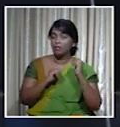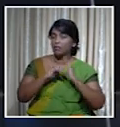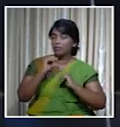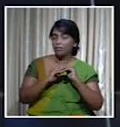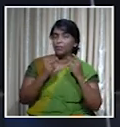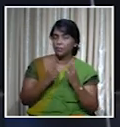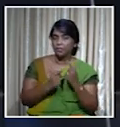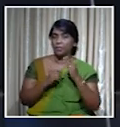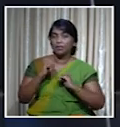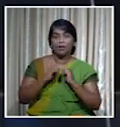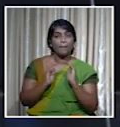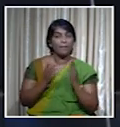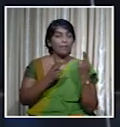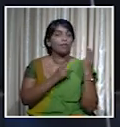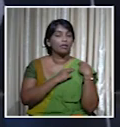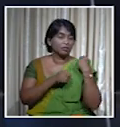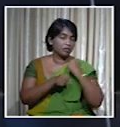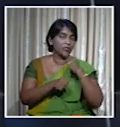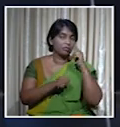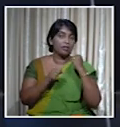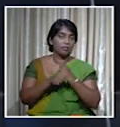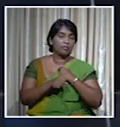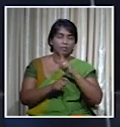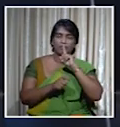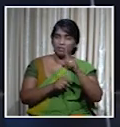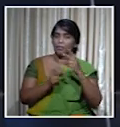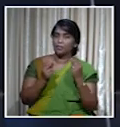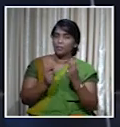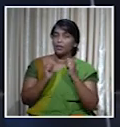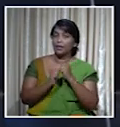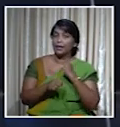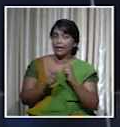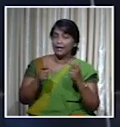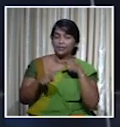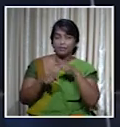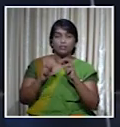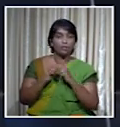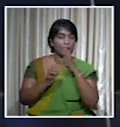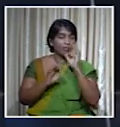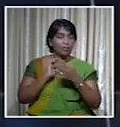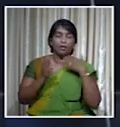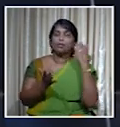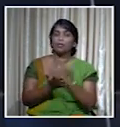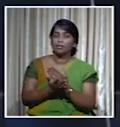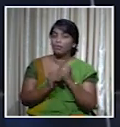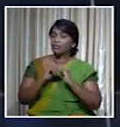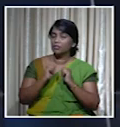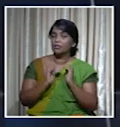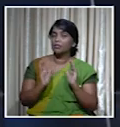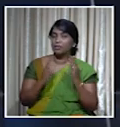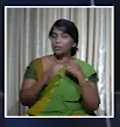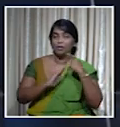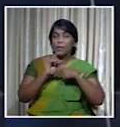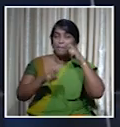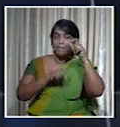ක්‍රමවේදේ වහාම ක්‍රියාත්මක කිරීමේ වගකීම තියෙන රජයට. ඒ නිසා අපි රජයට වල කරනවා වහාම මේ ගෑස් සිලින්ඩර් හරහා මතුවෙන ගින්න වළක්වන්න ක්‍රියාත්මක